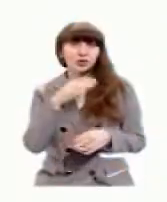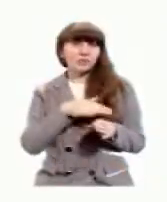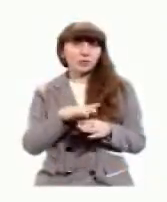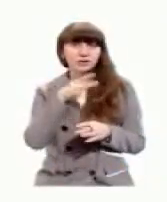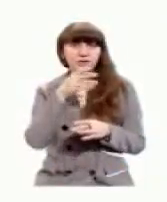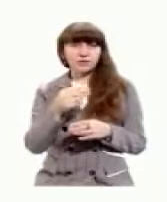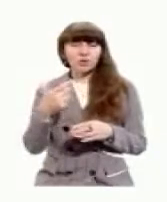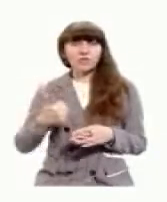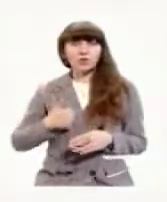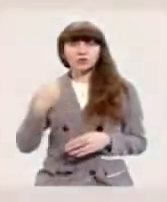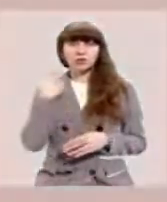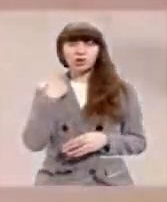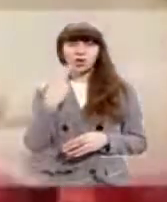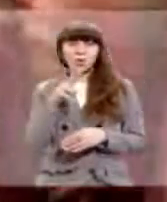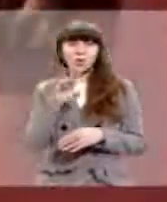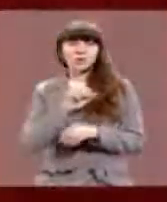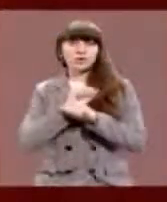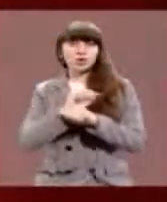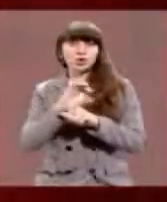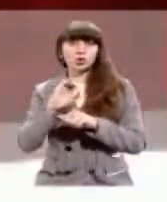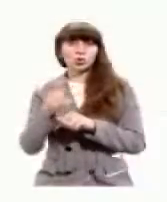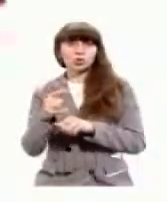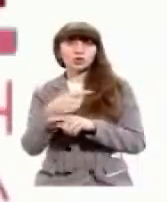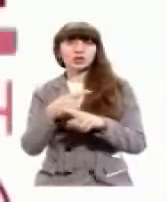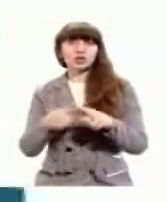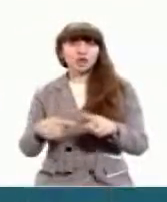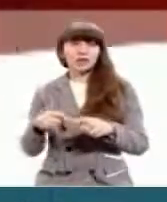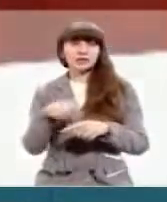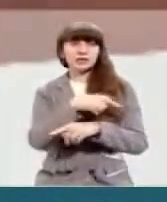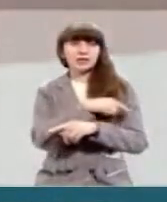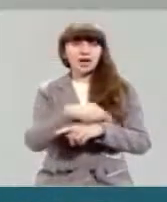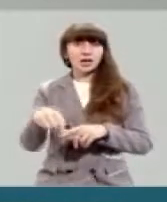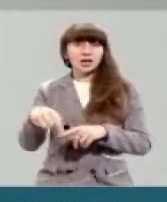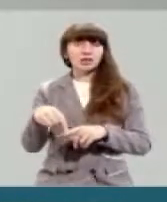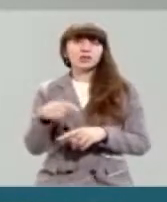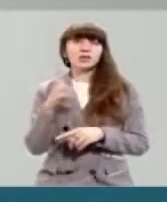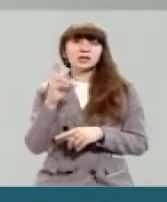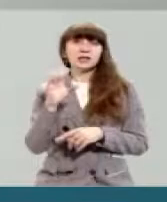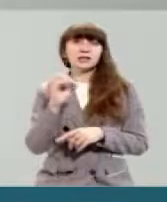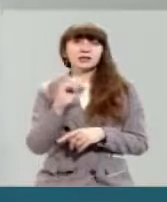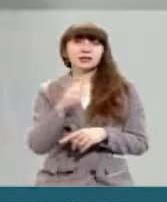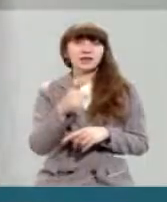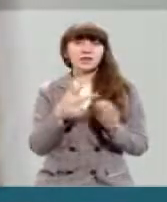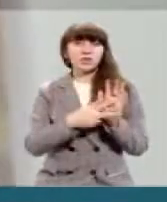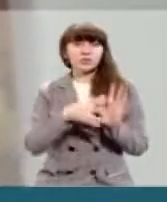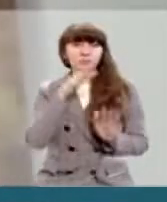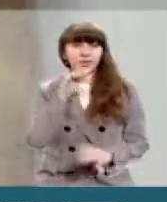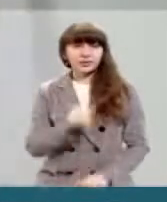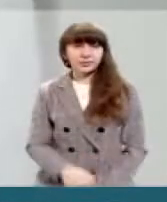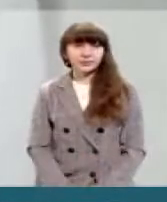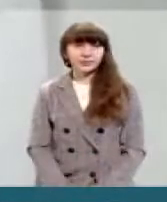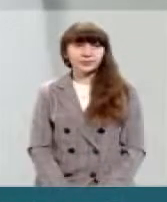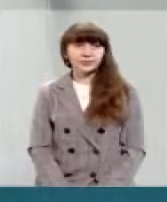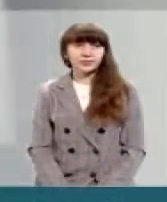арналған. Бұл кітапты ардагерлер қақтығыс нүктелерінде жинақтаған тәжірибелермен бөлісіп, қызмет ауыртпалықтары,